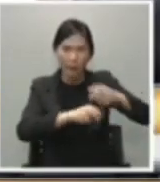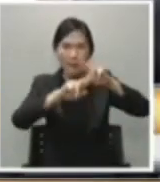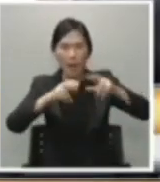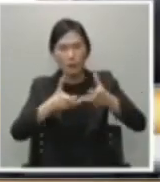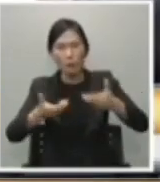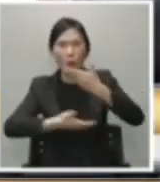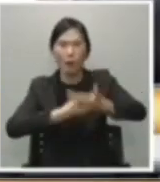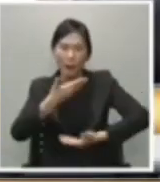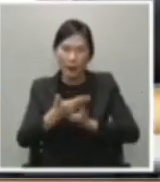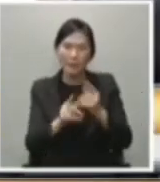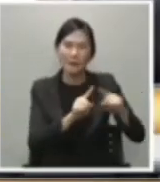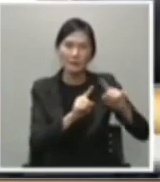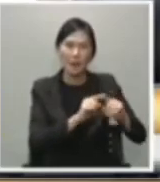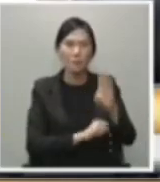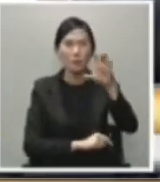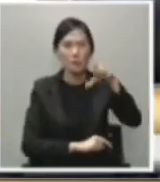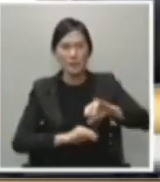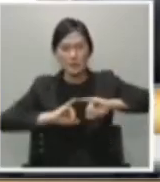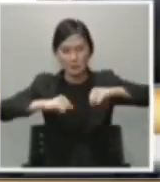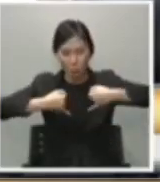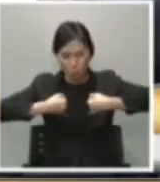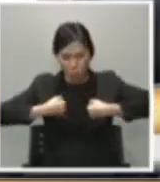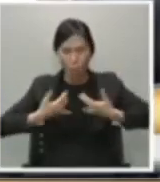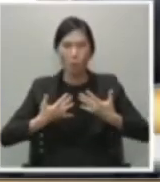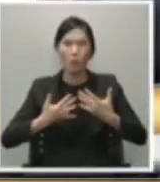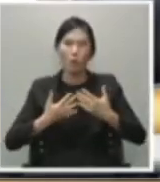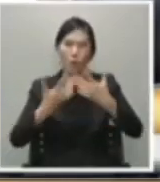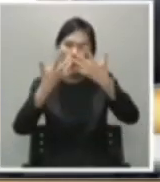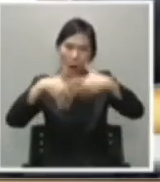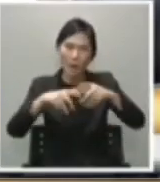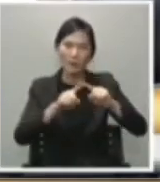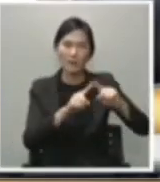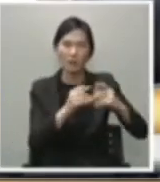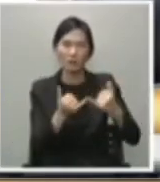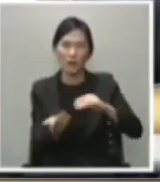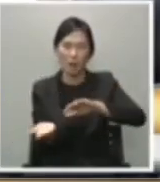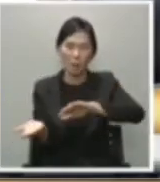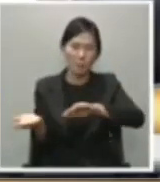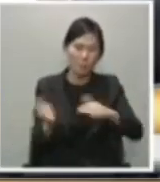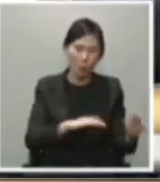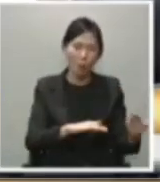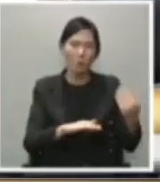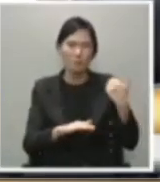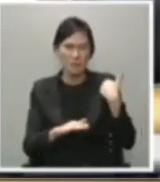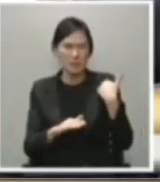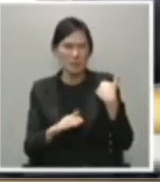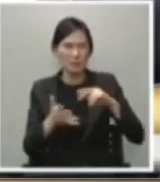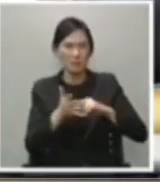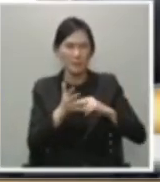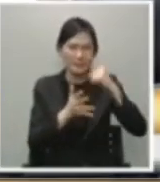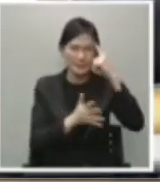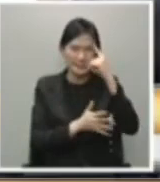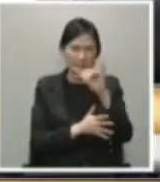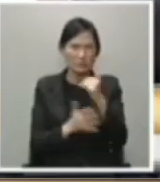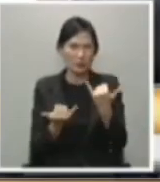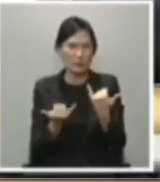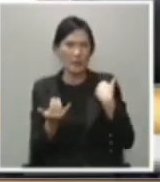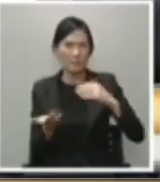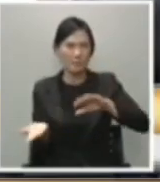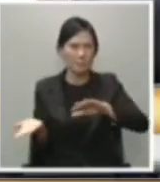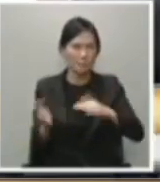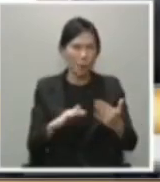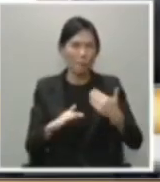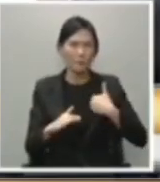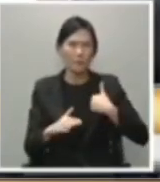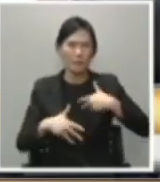ส่งบริษัทผู้ผลิตจำหน่ายกำลังจะล่มสลายซึ่งล่มสลายในเร็วๆนี้ที่ผ่านมาพี่น้